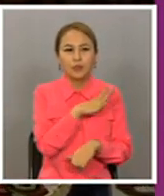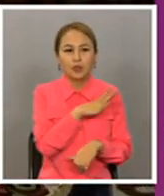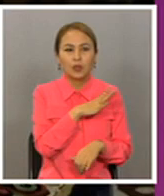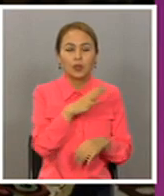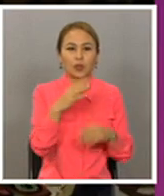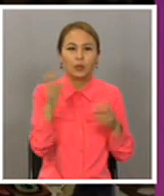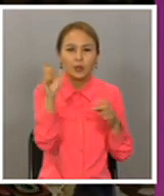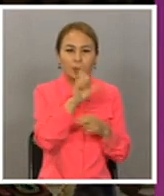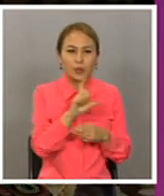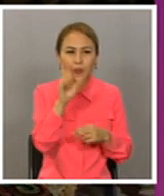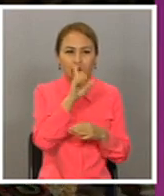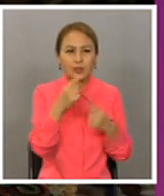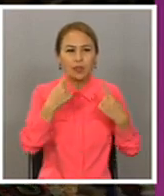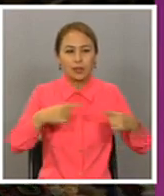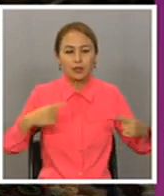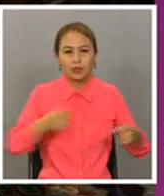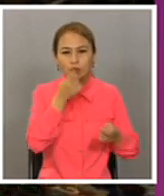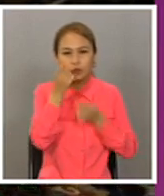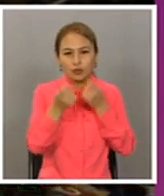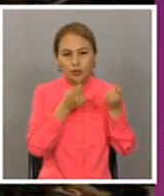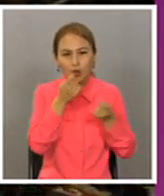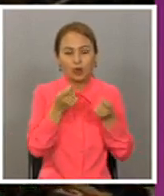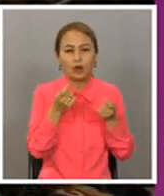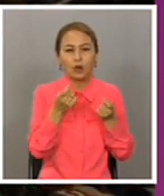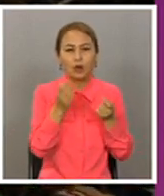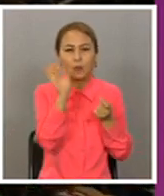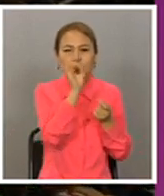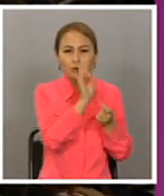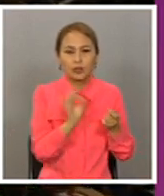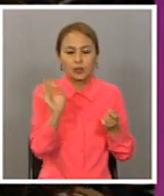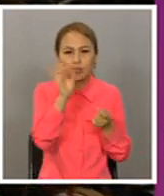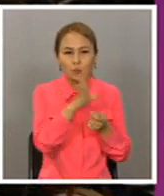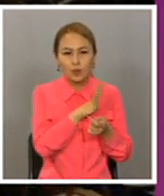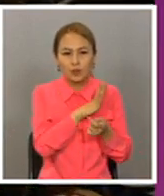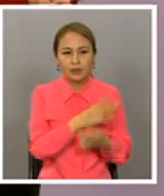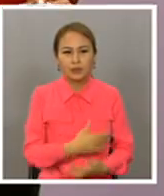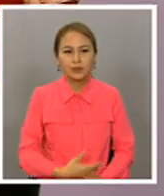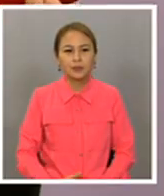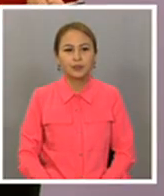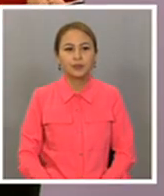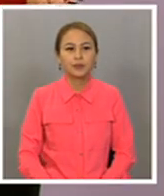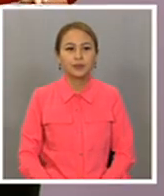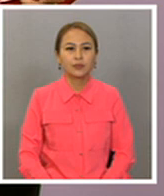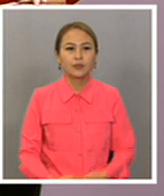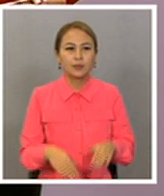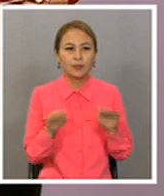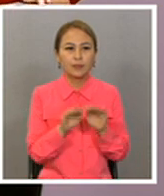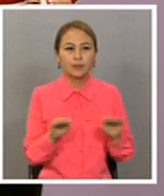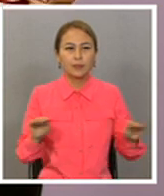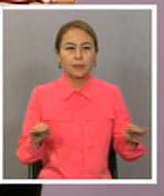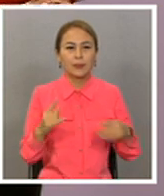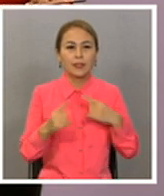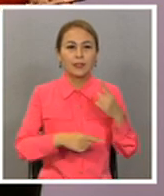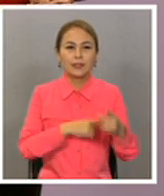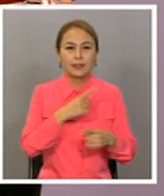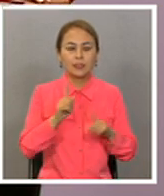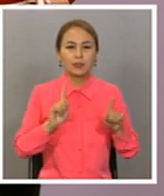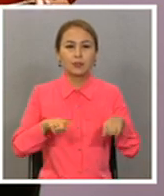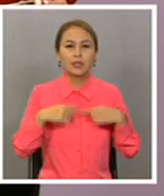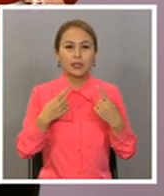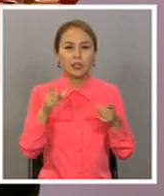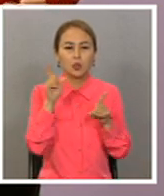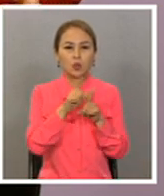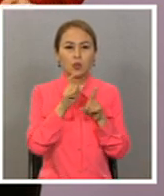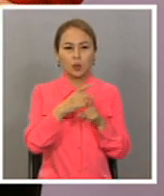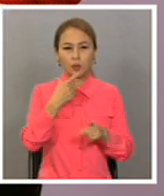көгілдір ақық және ұсақ моншақтар да қолданылатын. Балалар, келесі берілген сөздерді өз